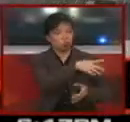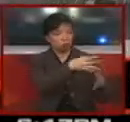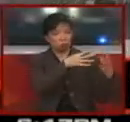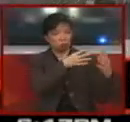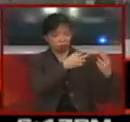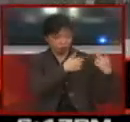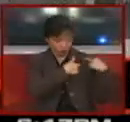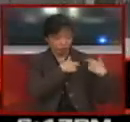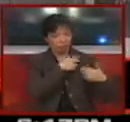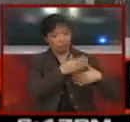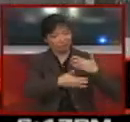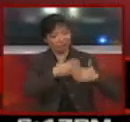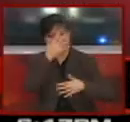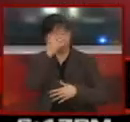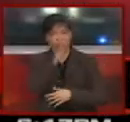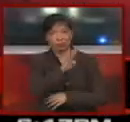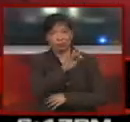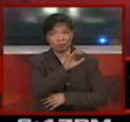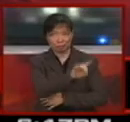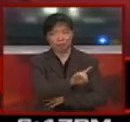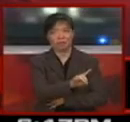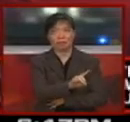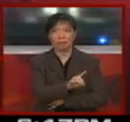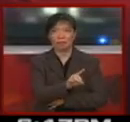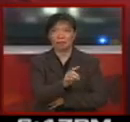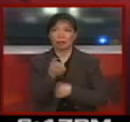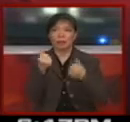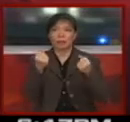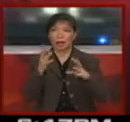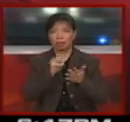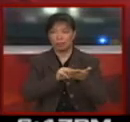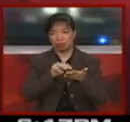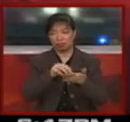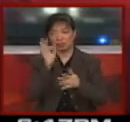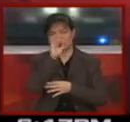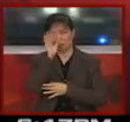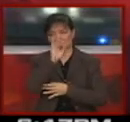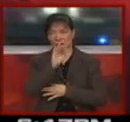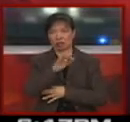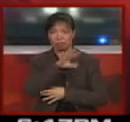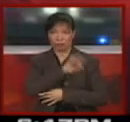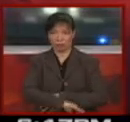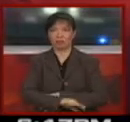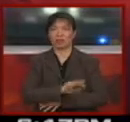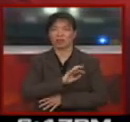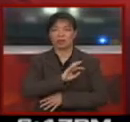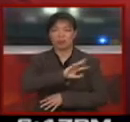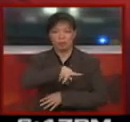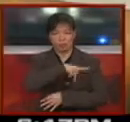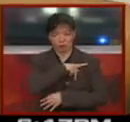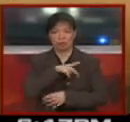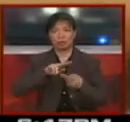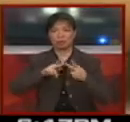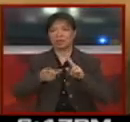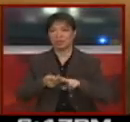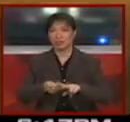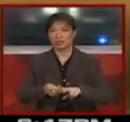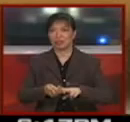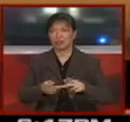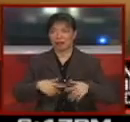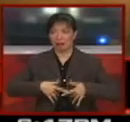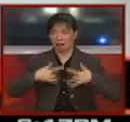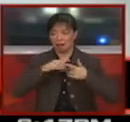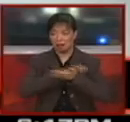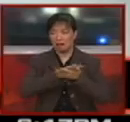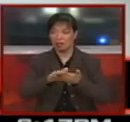sa proseso ng bidding. Higit 8 milyong Pilipino raw ang nakinabang sa public-private partnership na ito. Nagkaroon ng malinis